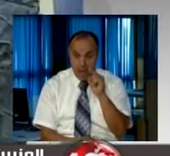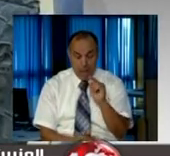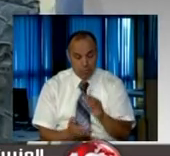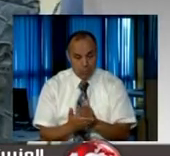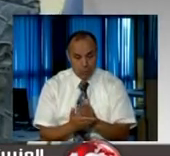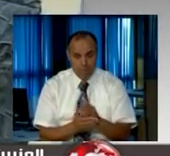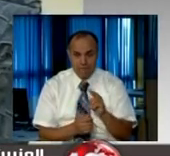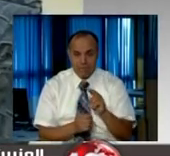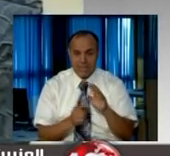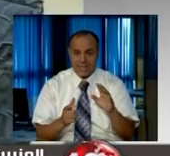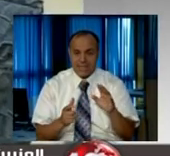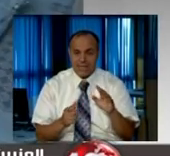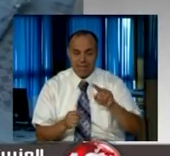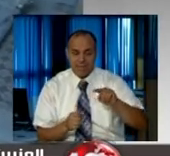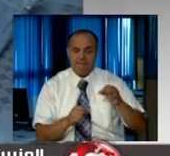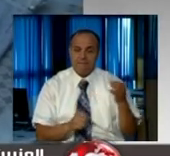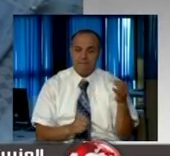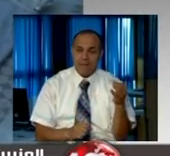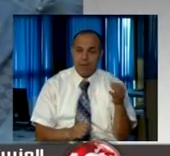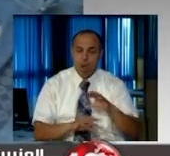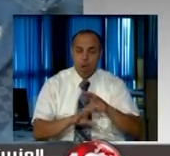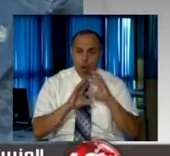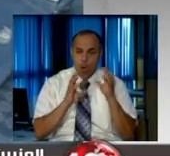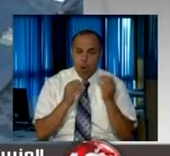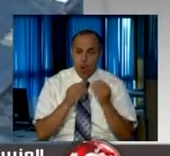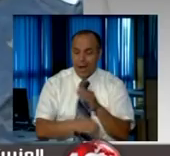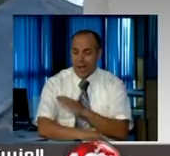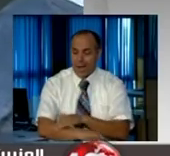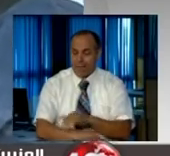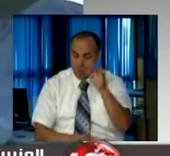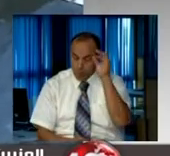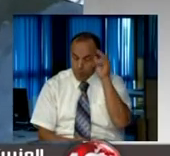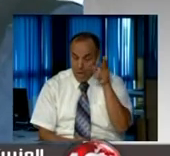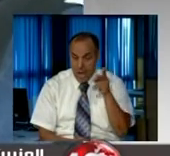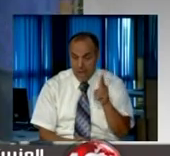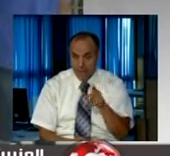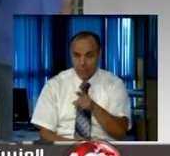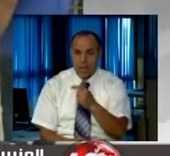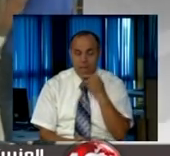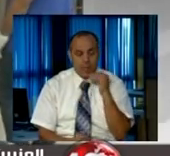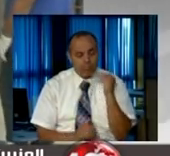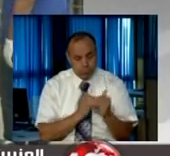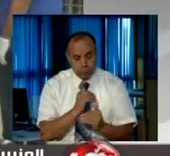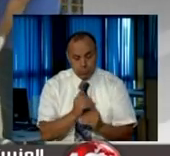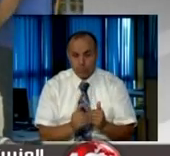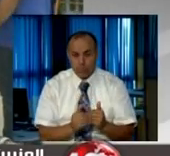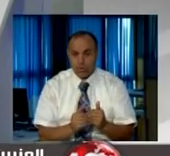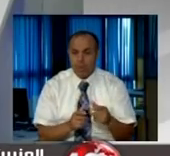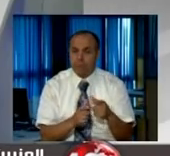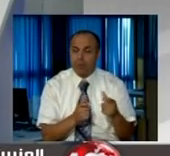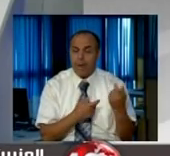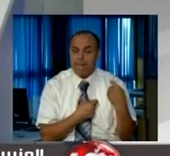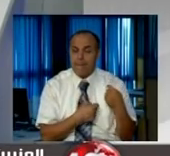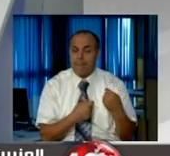تشكل 27.5% من إجمالي اليد العاملة في البلاد. ورغم التطور الذي شهدته المؤسسات